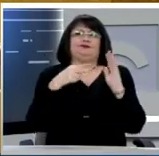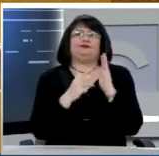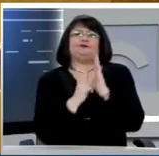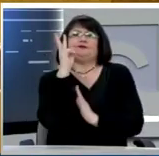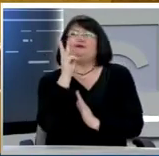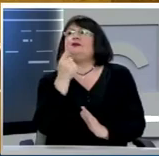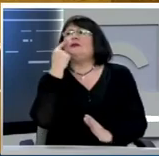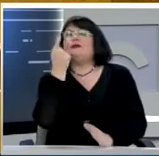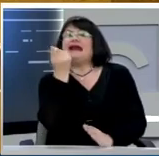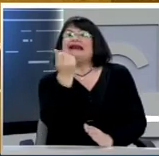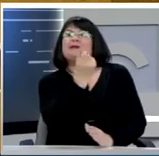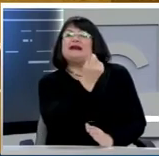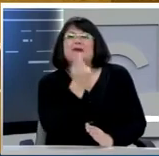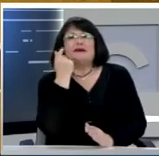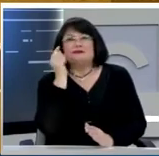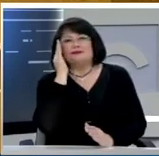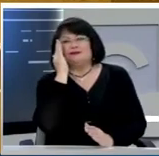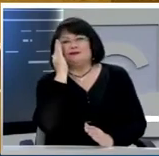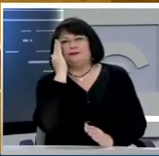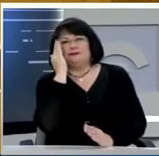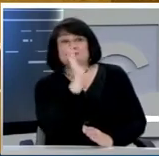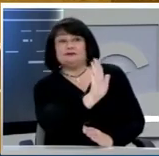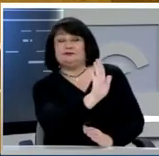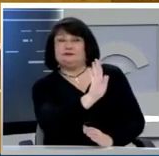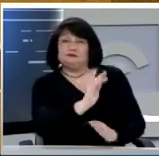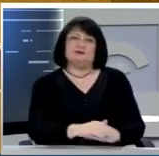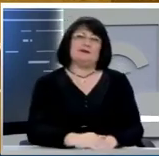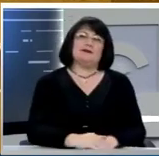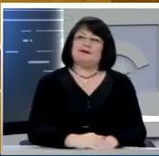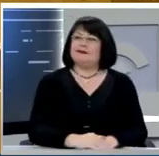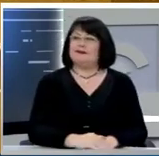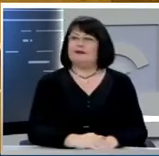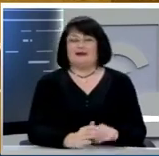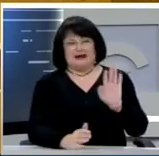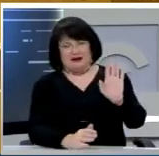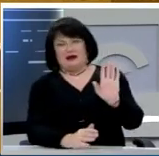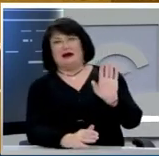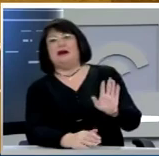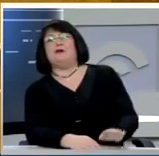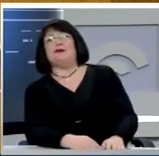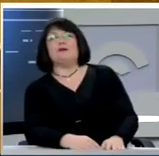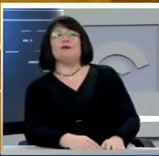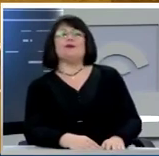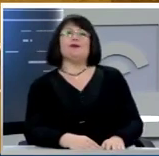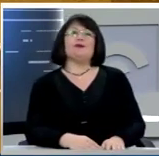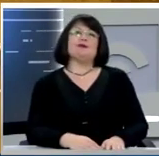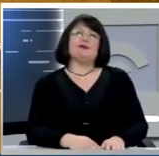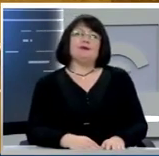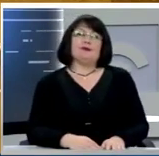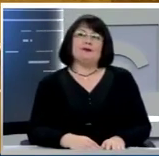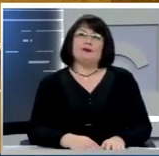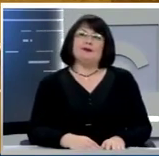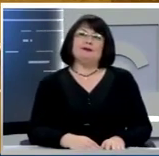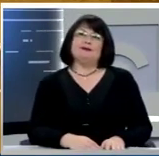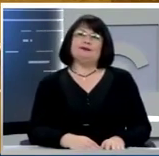εδώ άκουσε τις δύο τιμές, τις δύο χώρες, κύριε Πλεύρη. Βάζει, έλα μουρμού, λοιπόν, βάζει και λέει